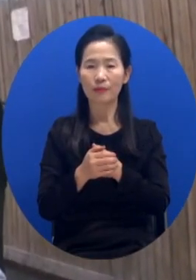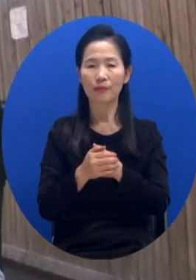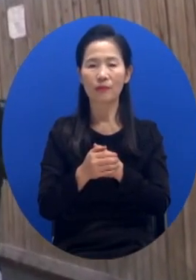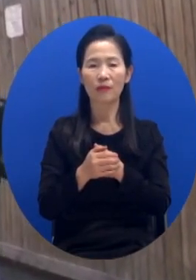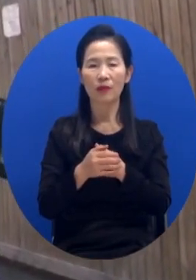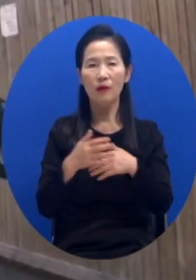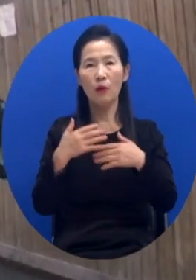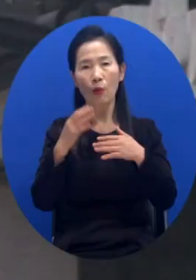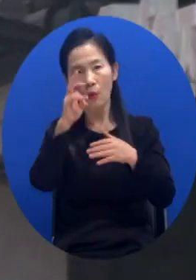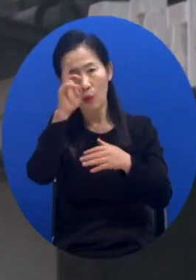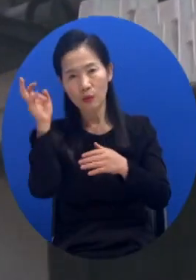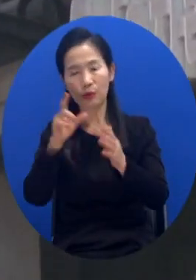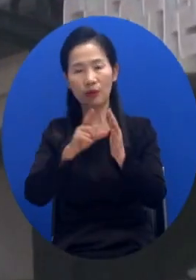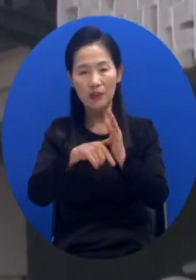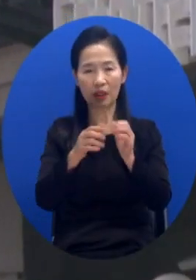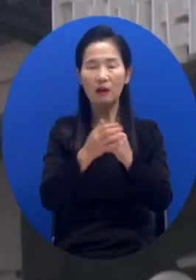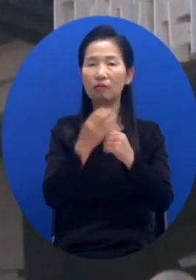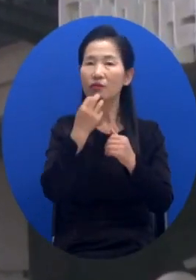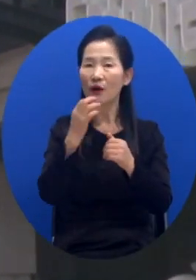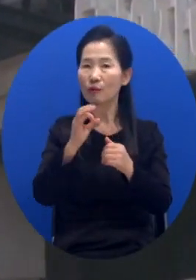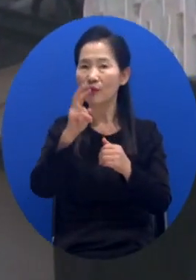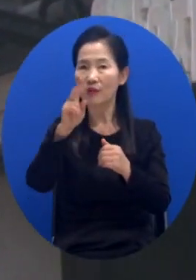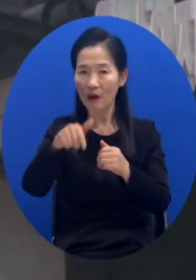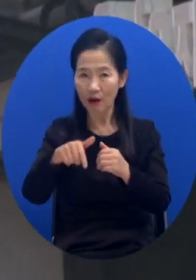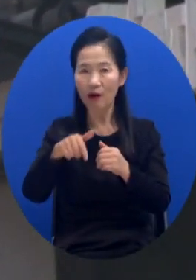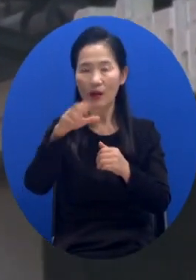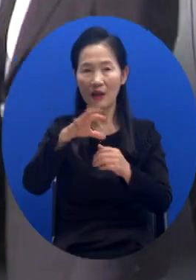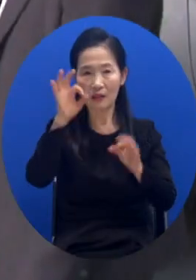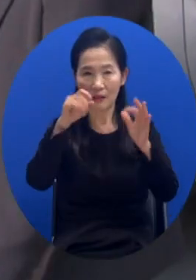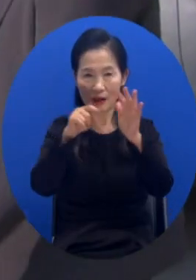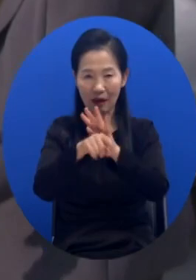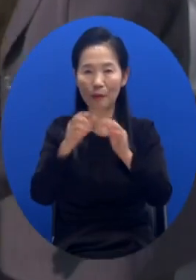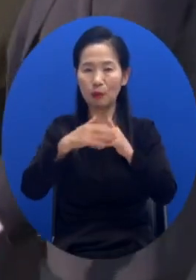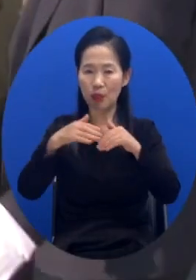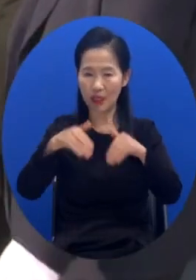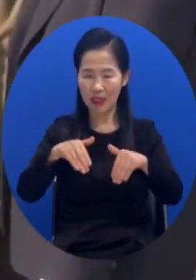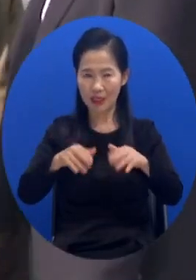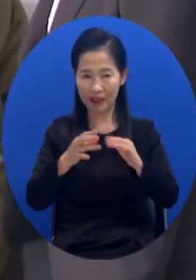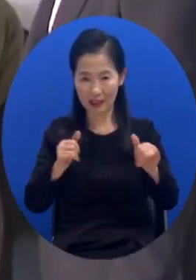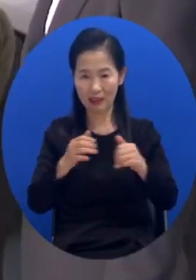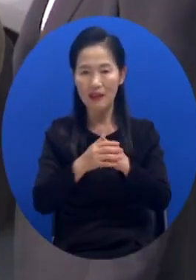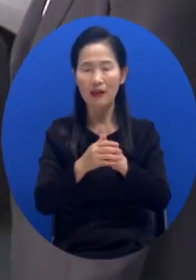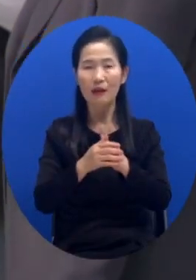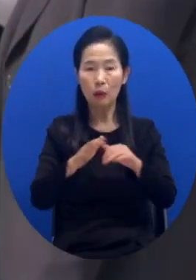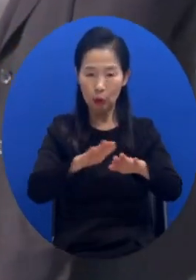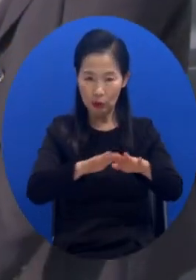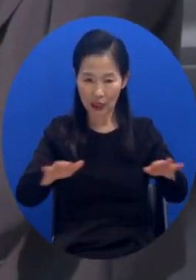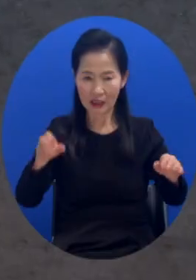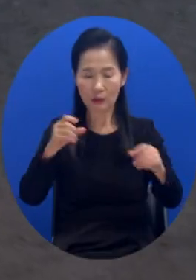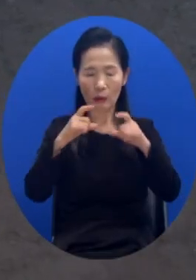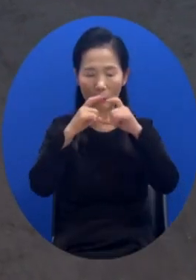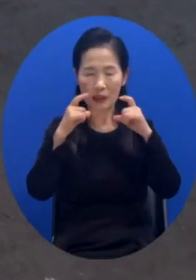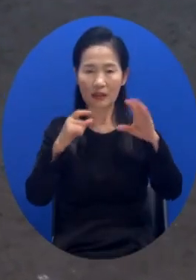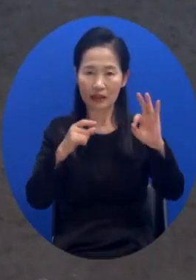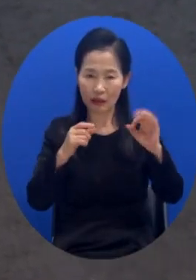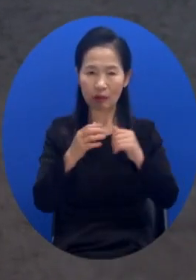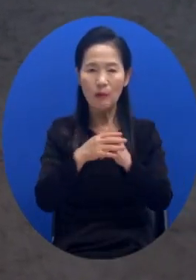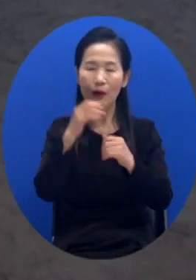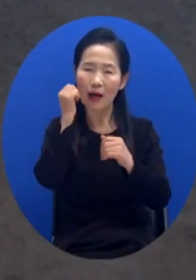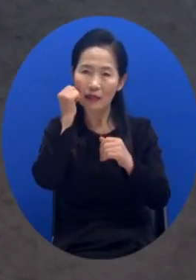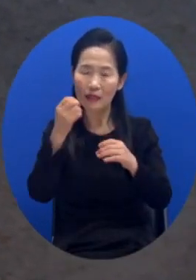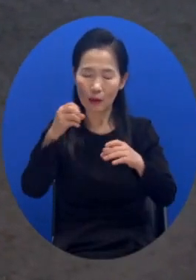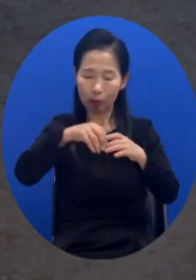나른한 오후 시간 서울역 광장을 찾은 목회자들이 있습니다. 은박돗자리와 마스크 10장 그리고 간식거리를